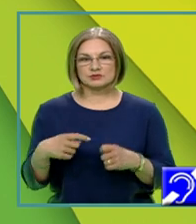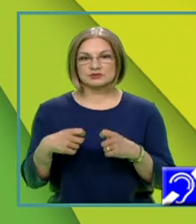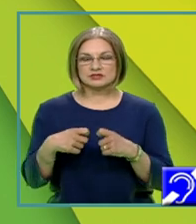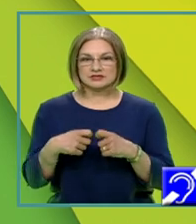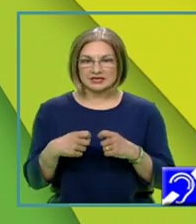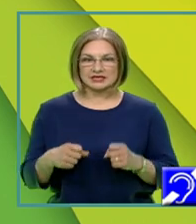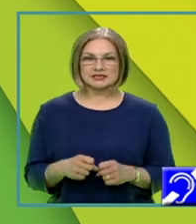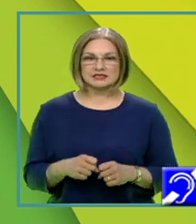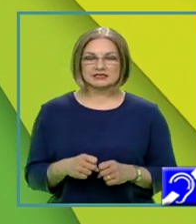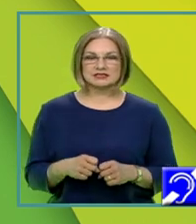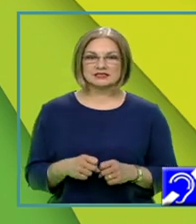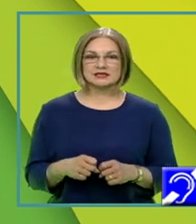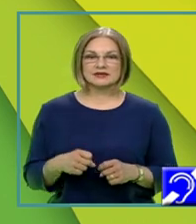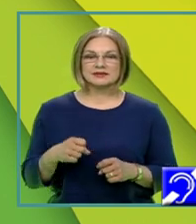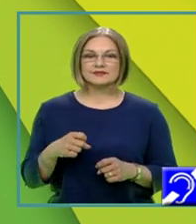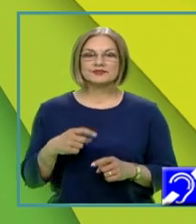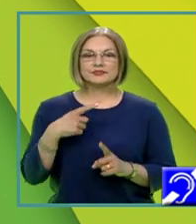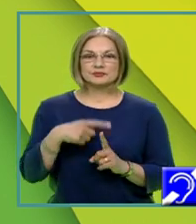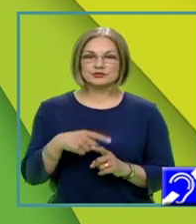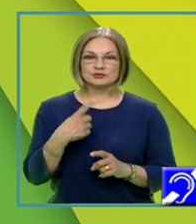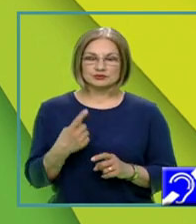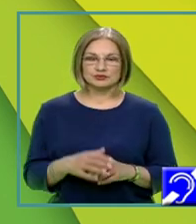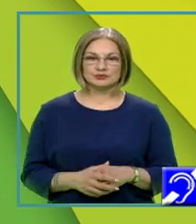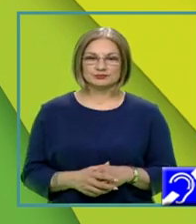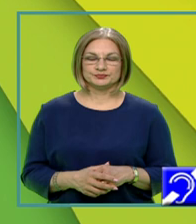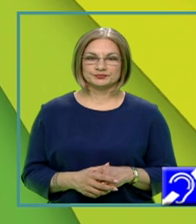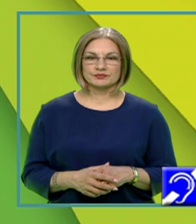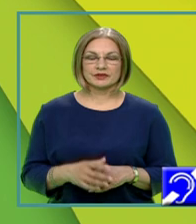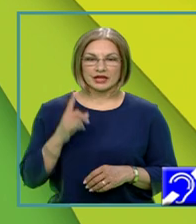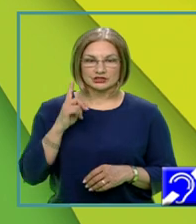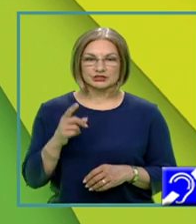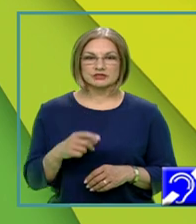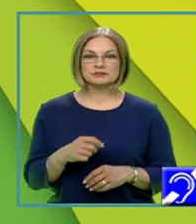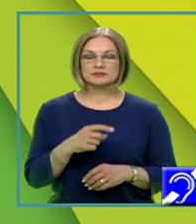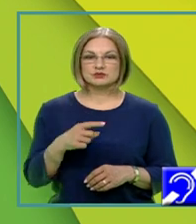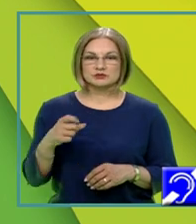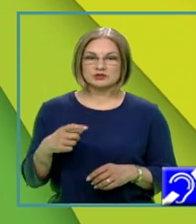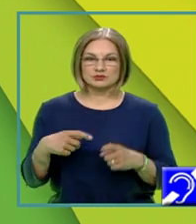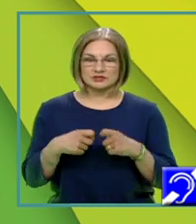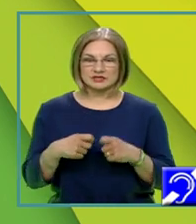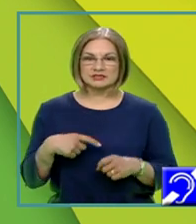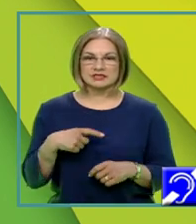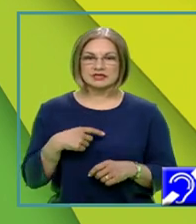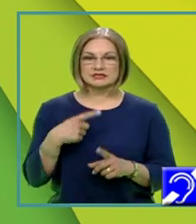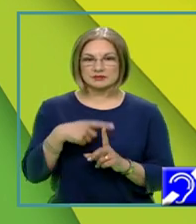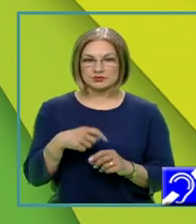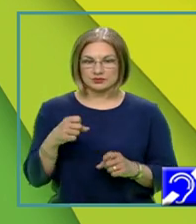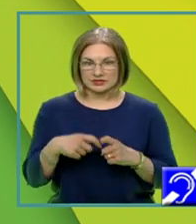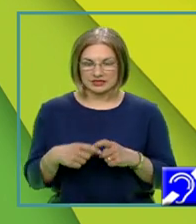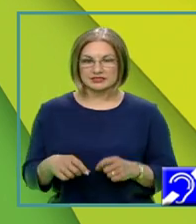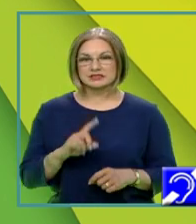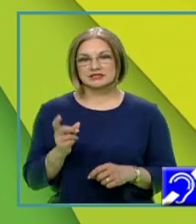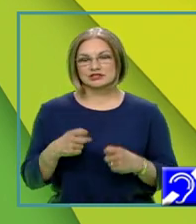x minus minus minus și plus sunt știind că minus minus x este plus x iar